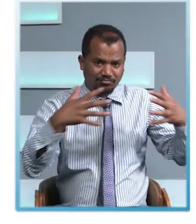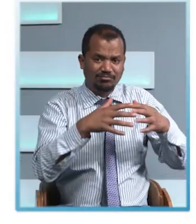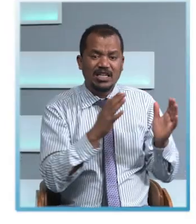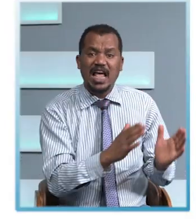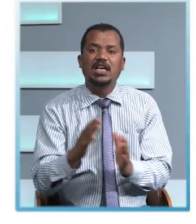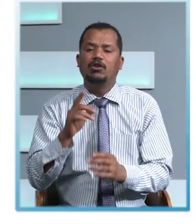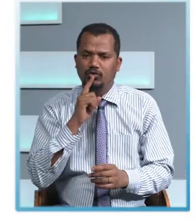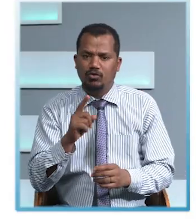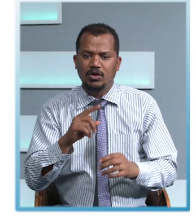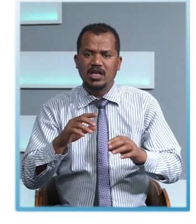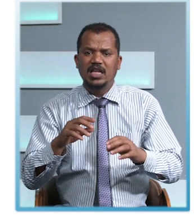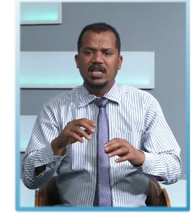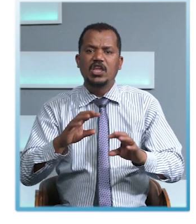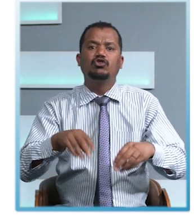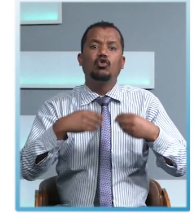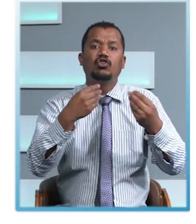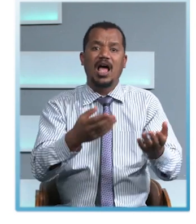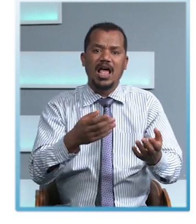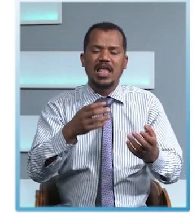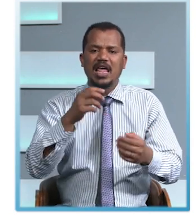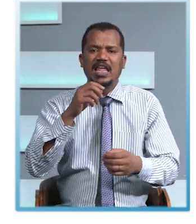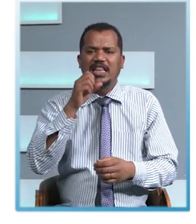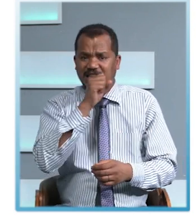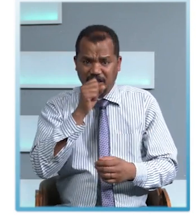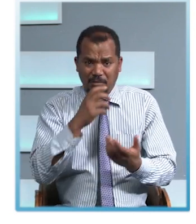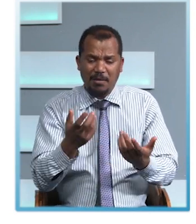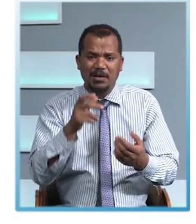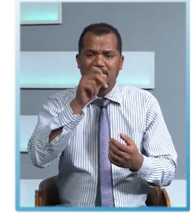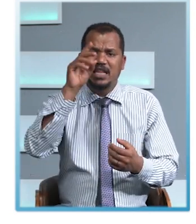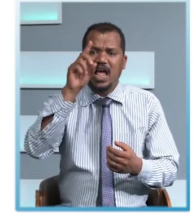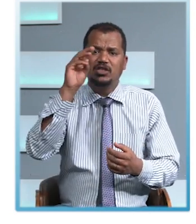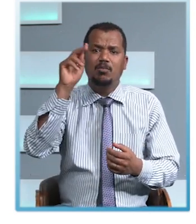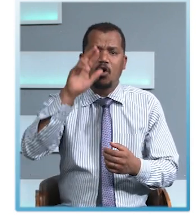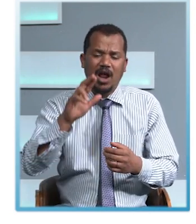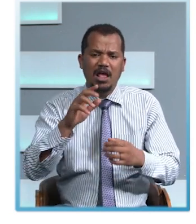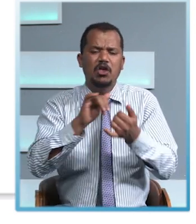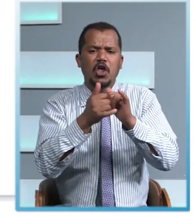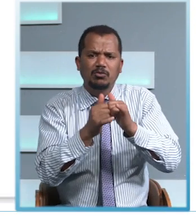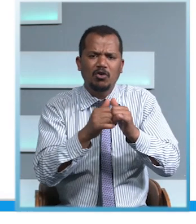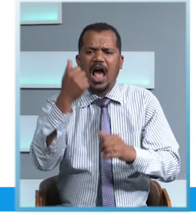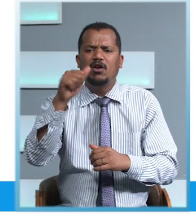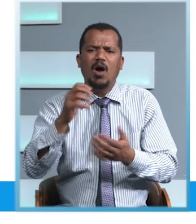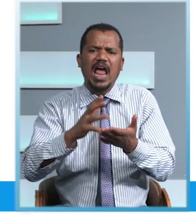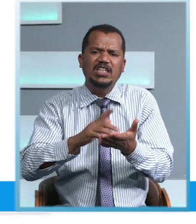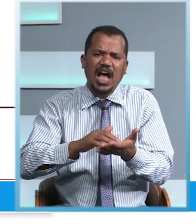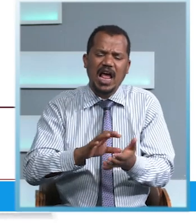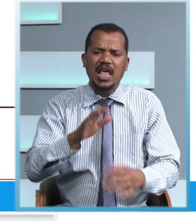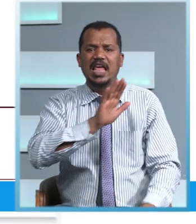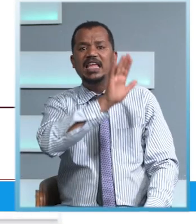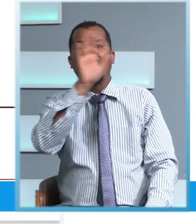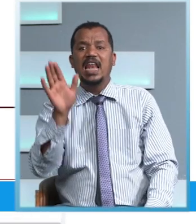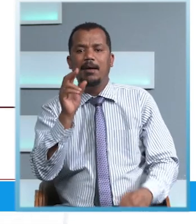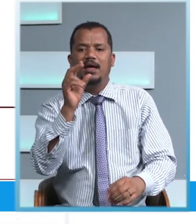ጋር በመተባበር ያዘጋጁት ነው። የስልጣታ መርሃ ግብሩ የኪነ ጥበብ፣ የዲያስፖራ ፎረም፣ የስፖርት ክዋኔዎች፣ የአረንጓዴ